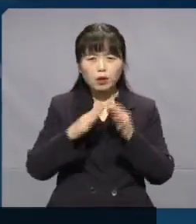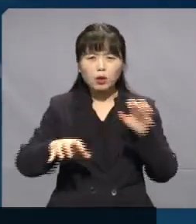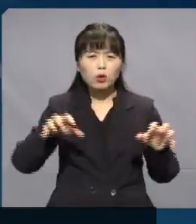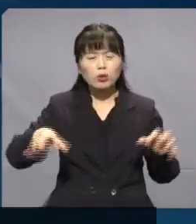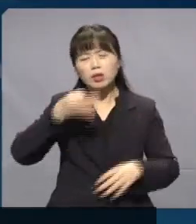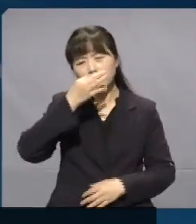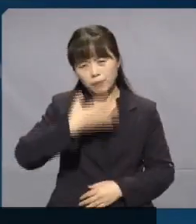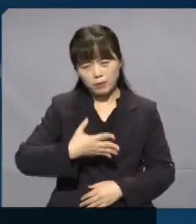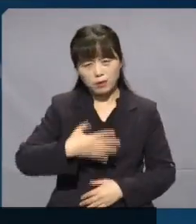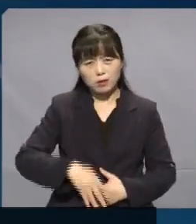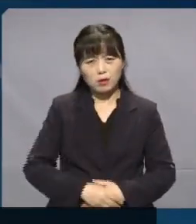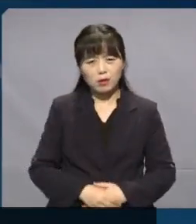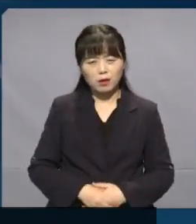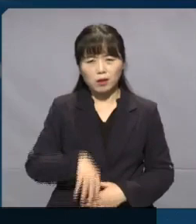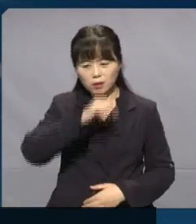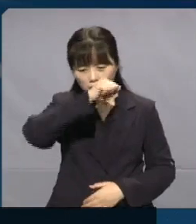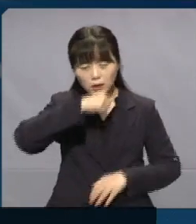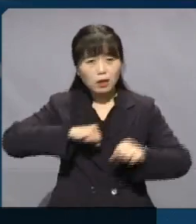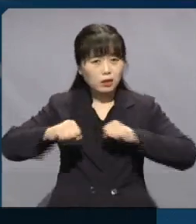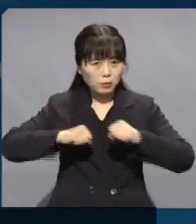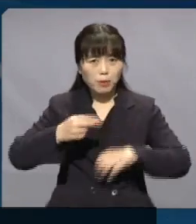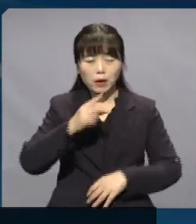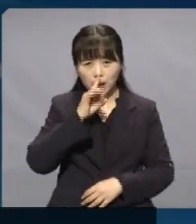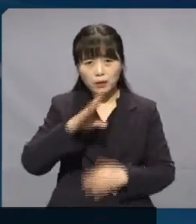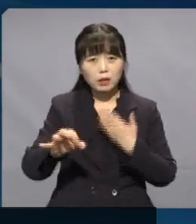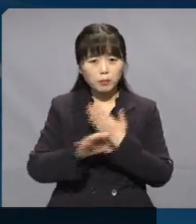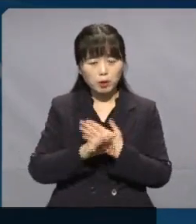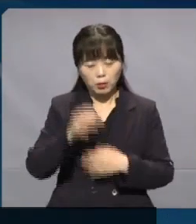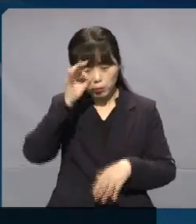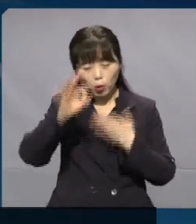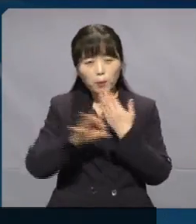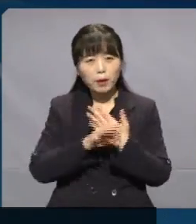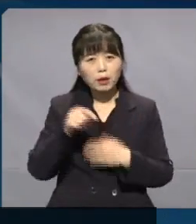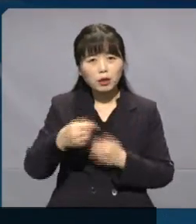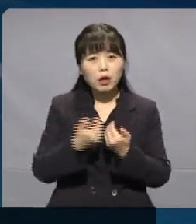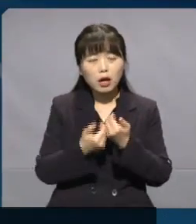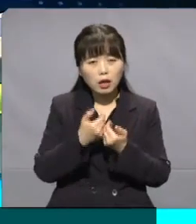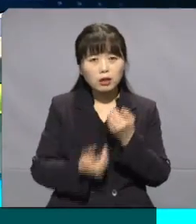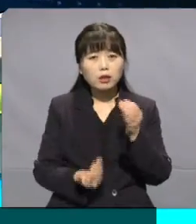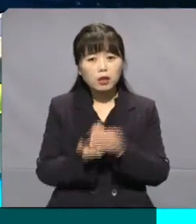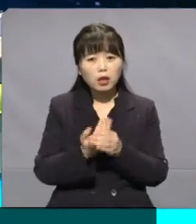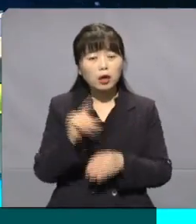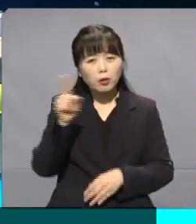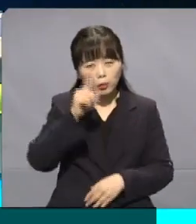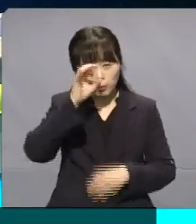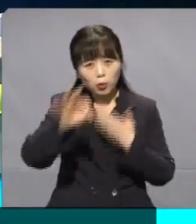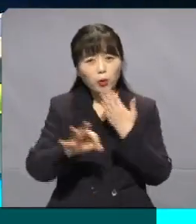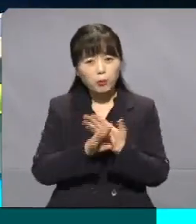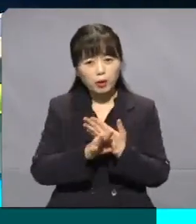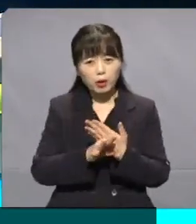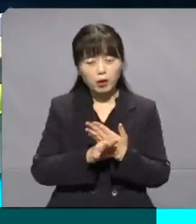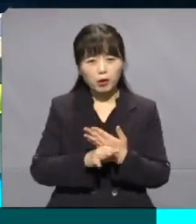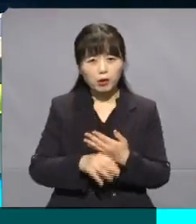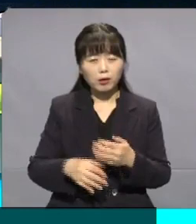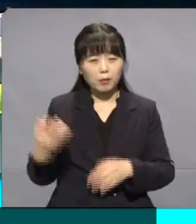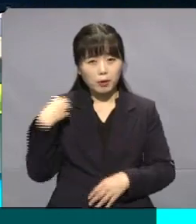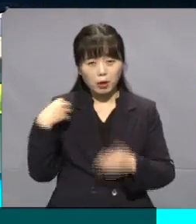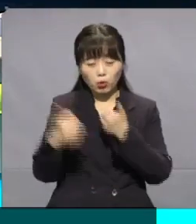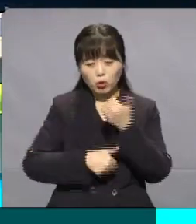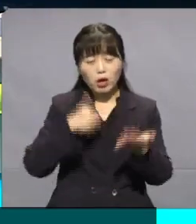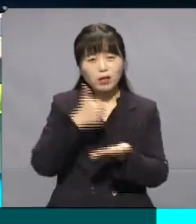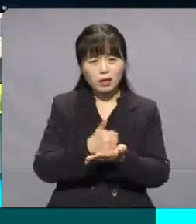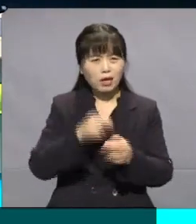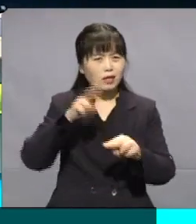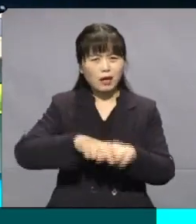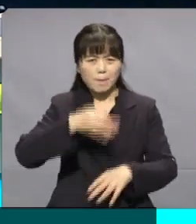힘들어지는 거거든요. 예. 예산이 집행이 안 되면. 예. 근데 보면은 왜 그런 갈등이 생기느냐 보면 주로 상임위원장 무슨 자리 욕심